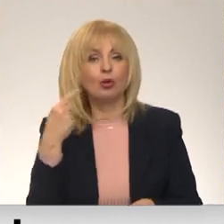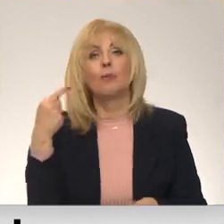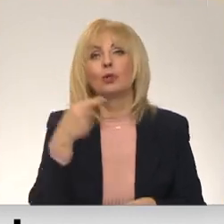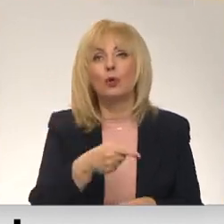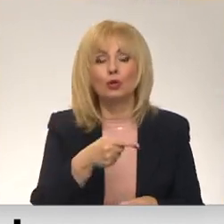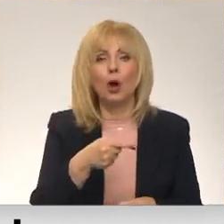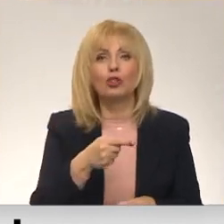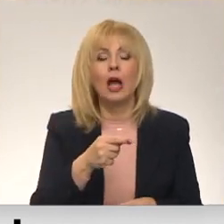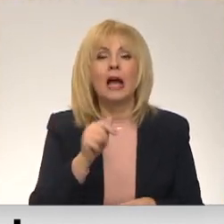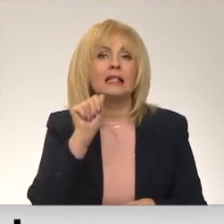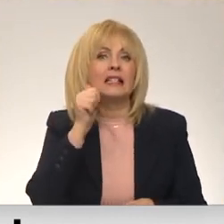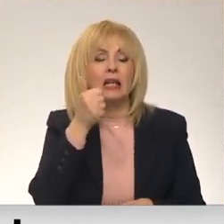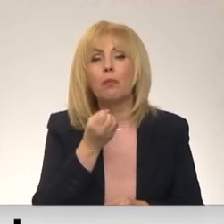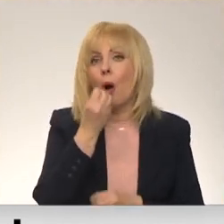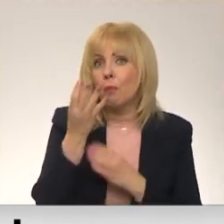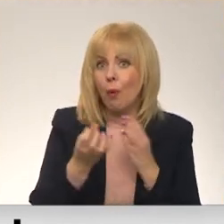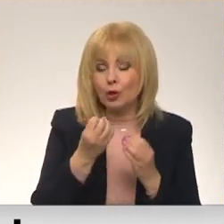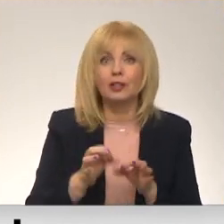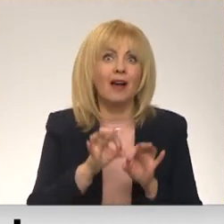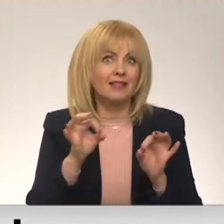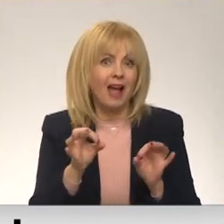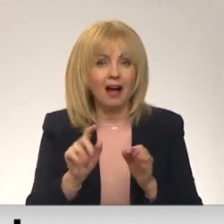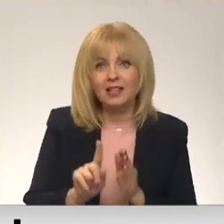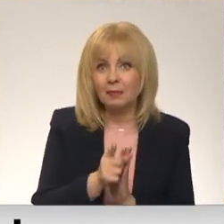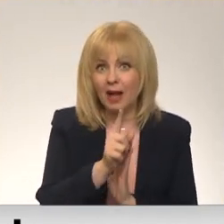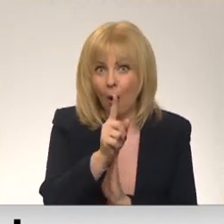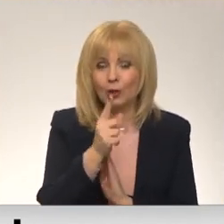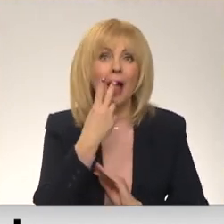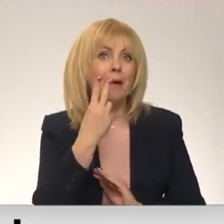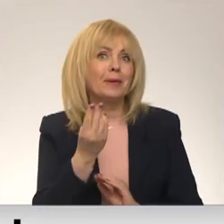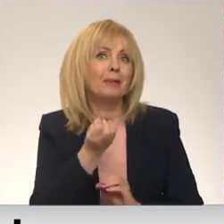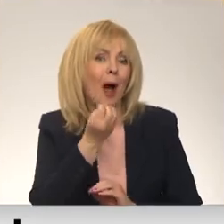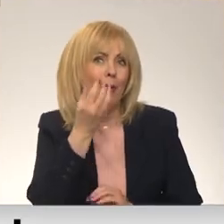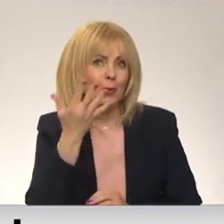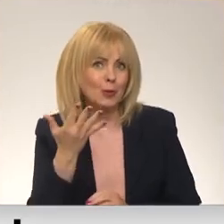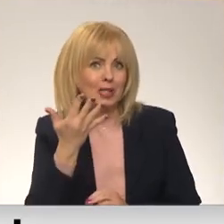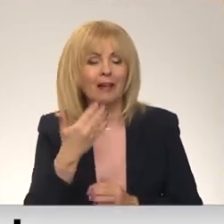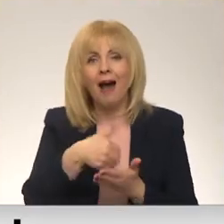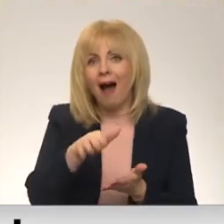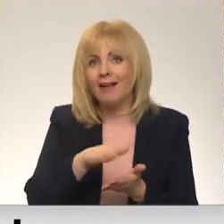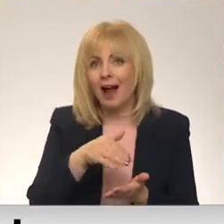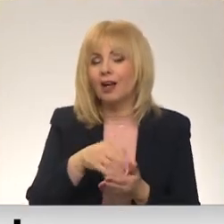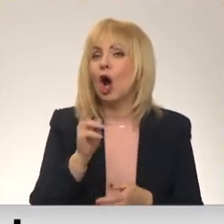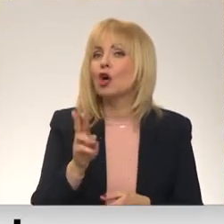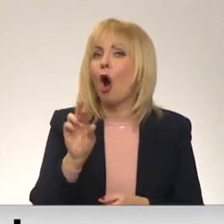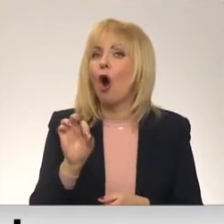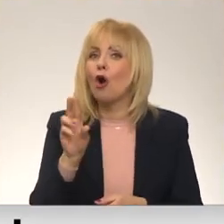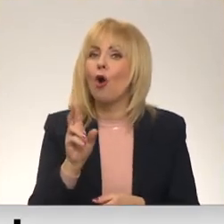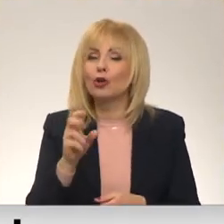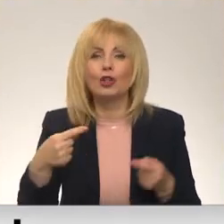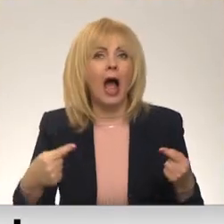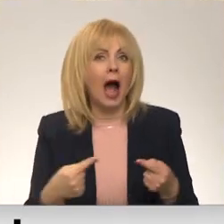un šajās dienās tie sāk spraukties no zemes. Kā redzams, pirmie uzziedējuši vairāku krāsu krokusi.